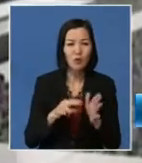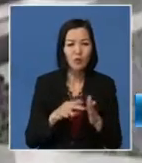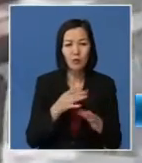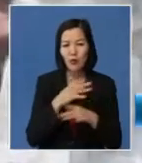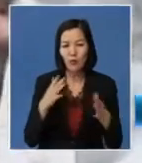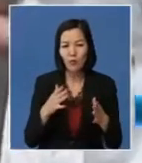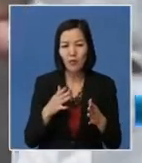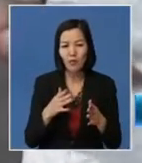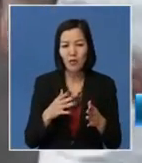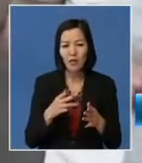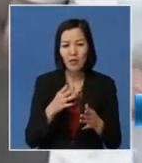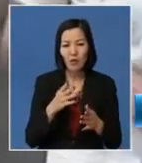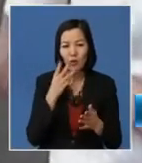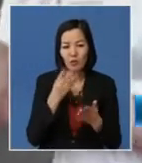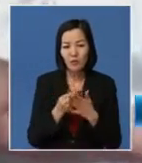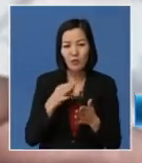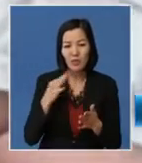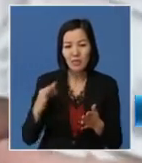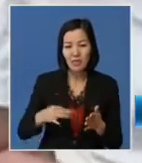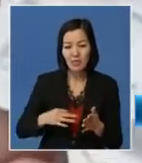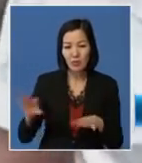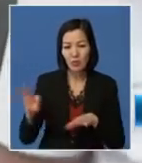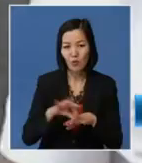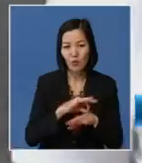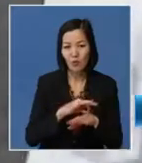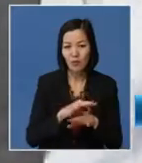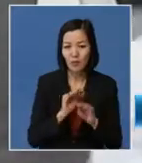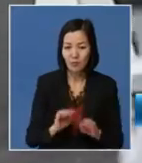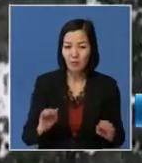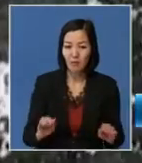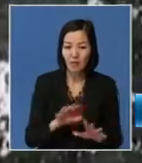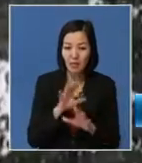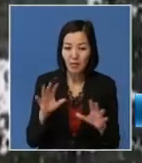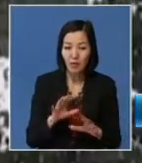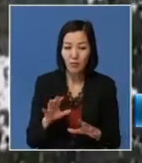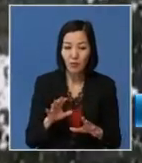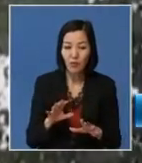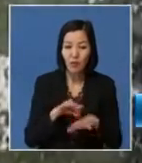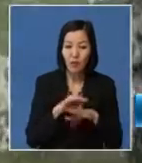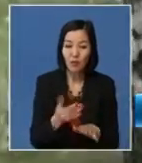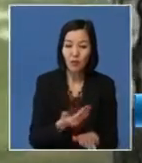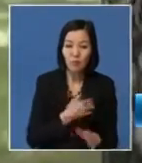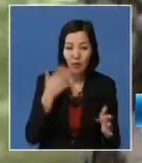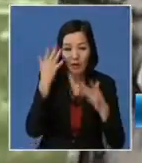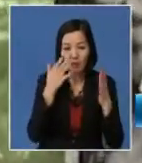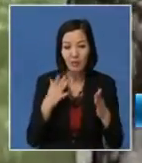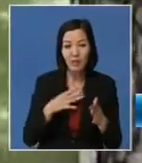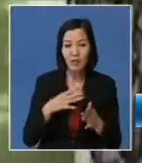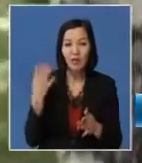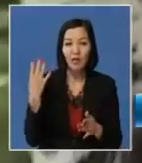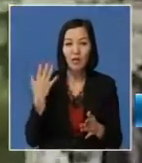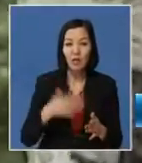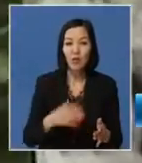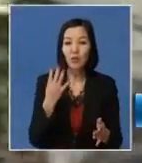көбет, кіші ұлын үйлендіріп, үлкен ұлының балаларын мектепке жетектеп апаруды армандайтын. Әттең 54-ші көктемін